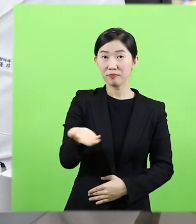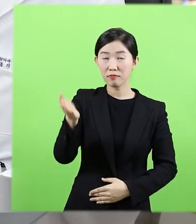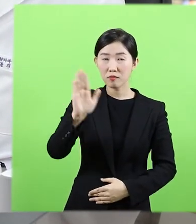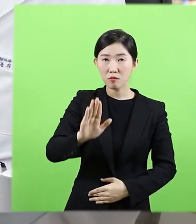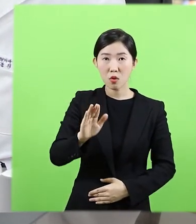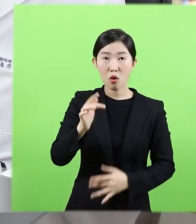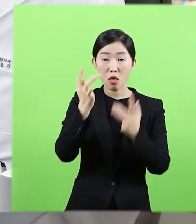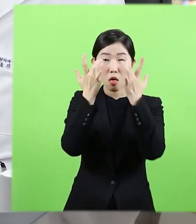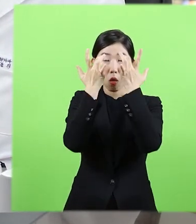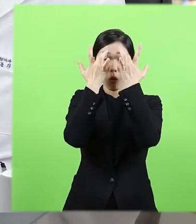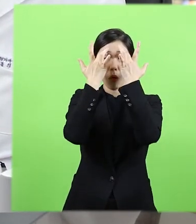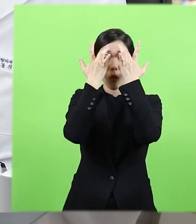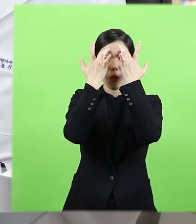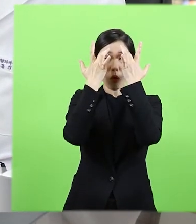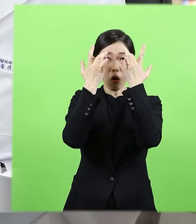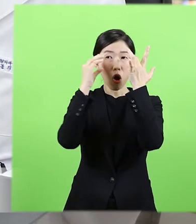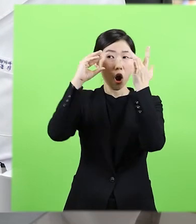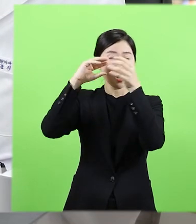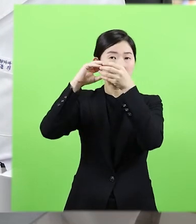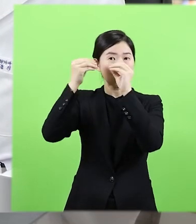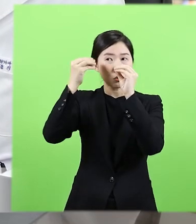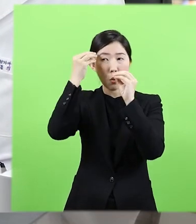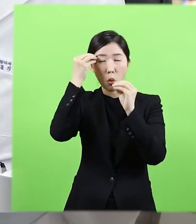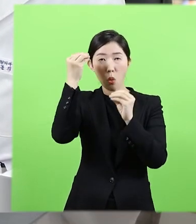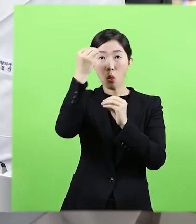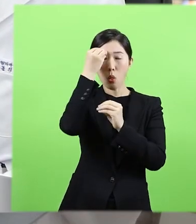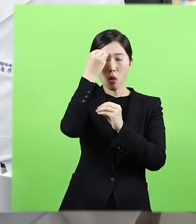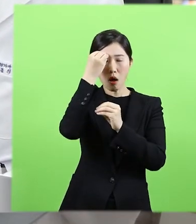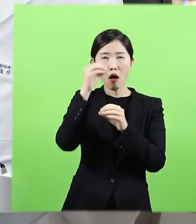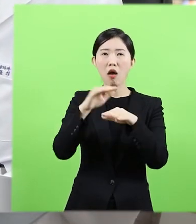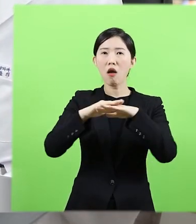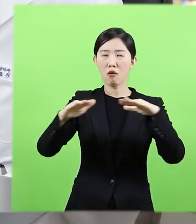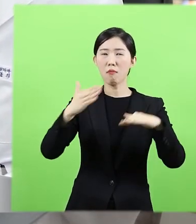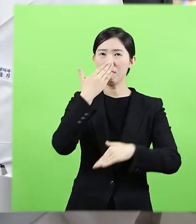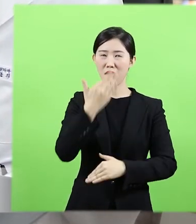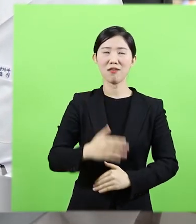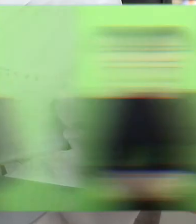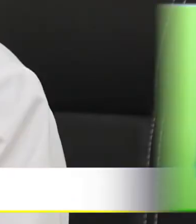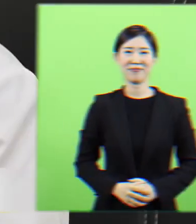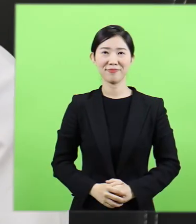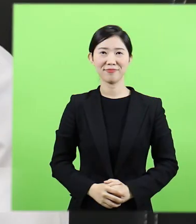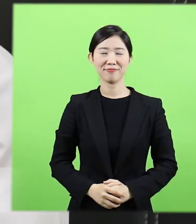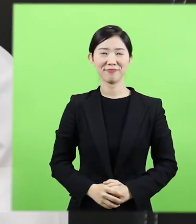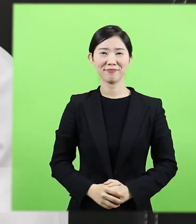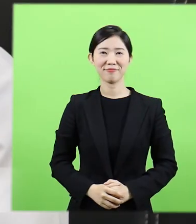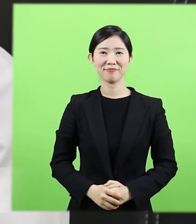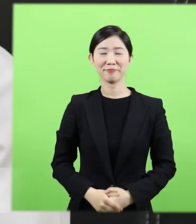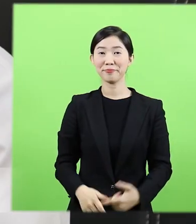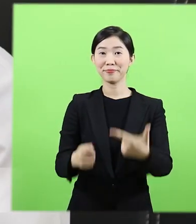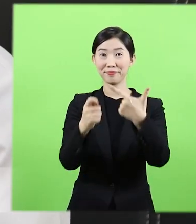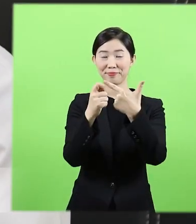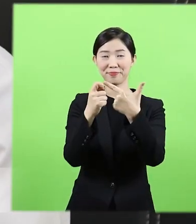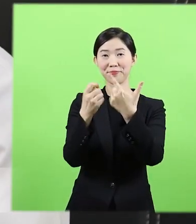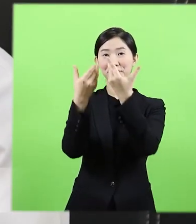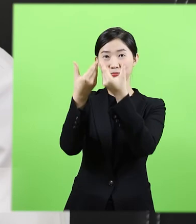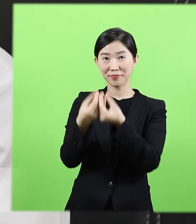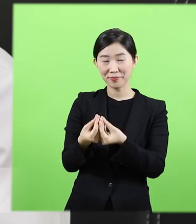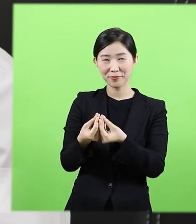약간 보인 상태지만 눈 꺼짐과 처짐을 동시에 해결한 케이스입니다. 여섯 번째 사례에